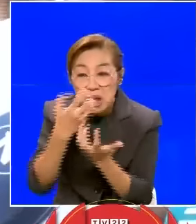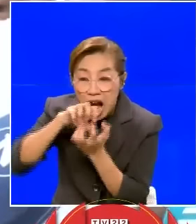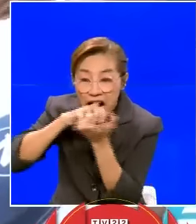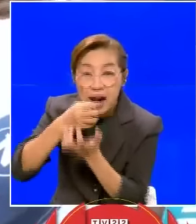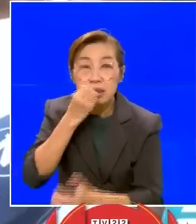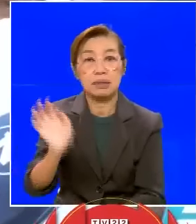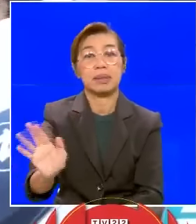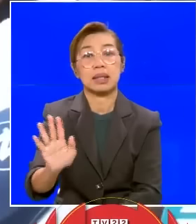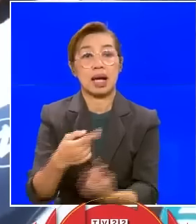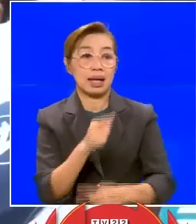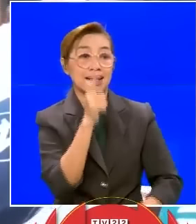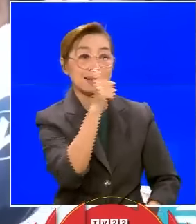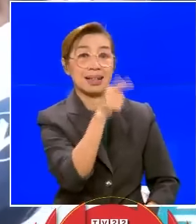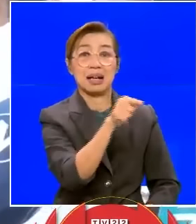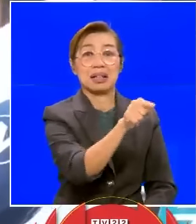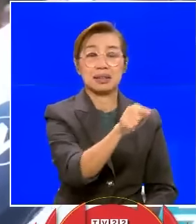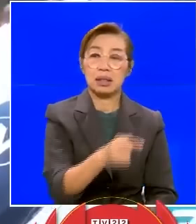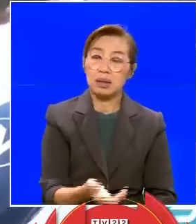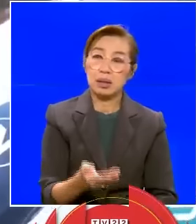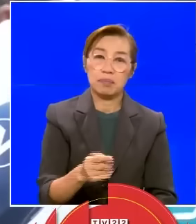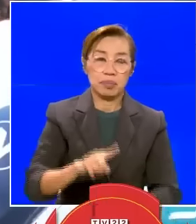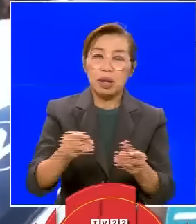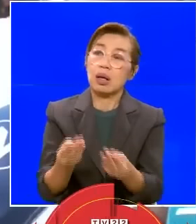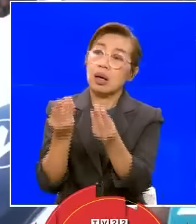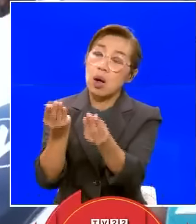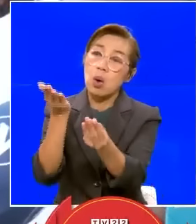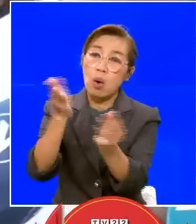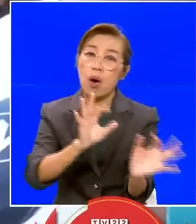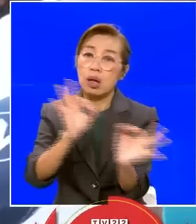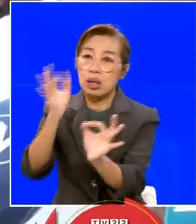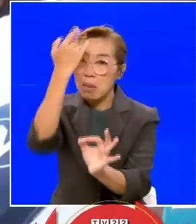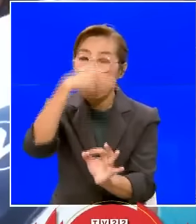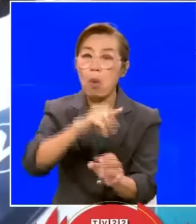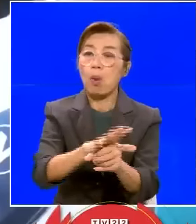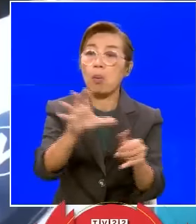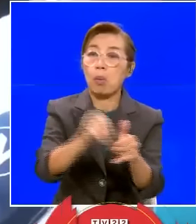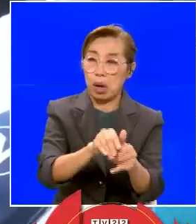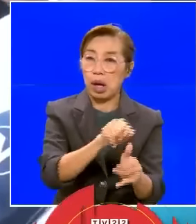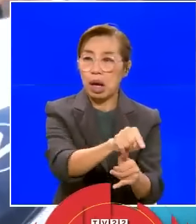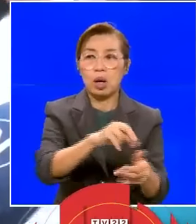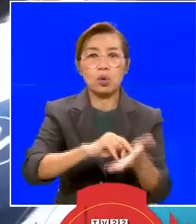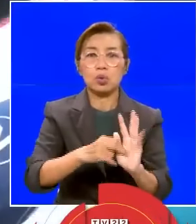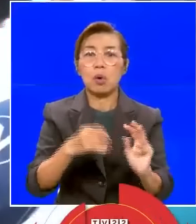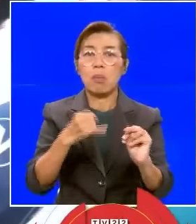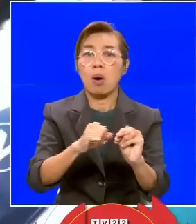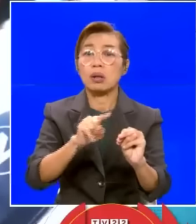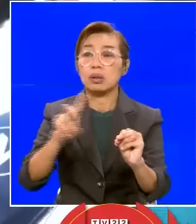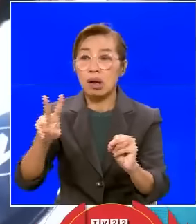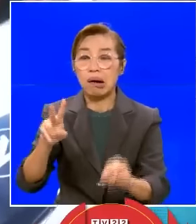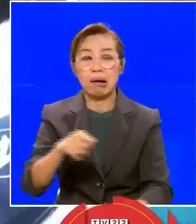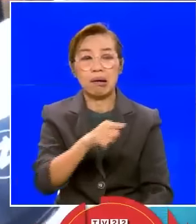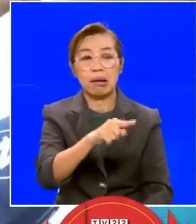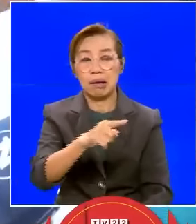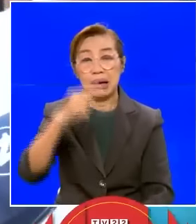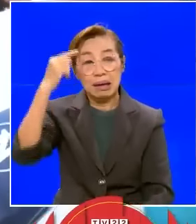ำสั่งอัยการสูงสุดคดีม .112 เห็นประชาชนกินหญ้าหรือไงครับขอเชิญพี่น้องใครที่มีเ